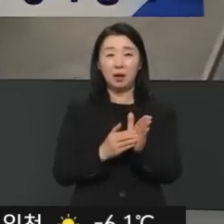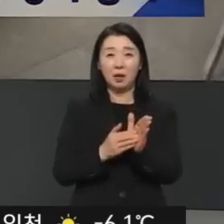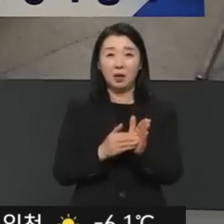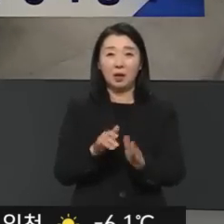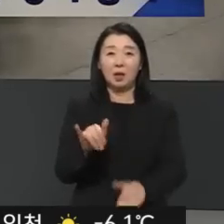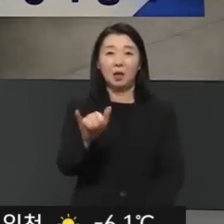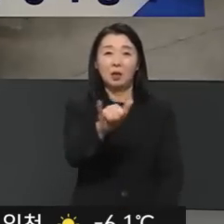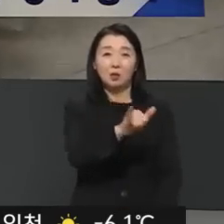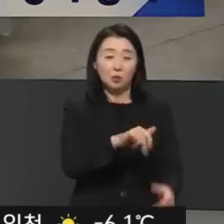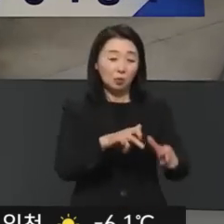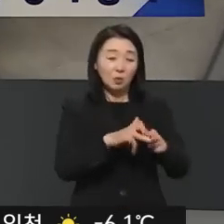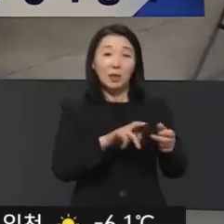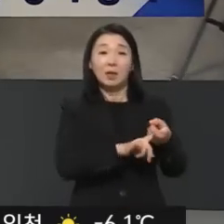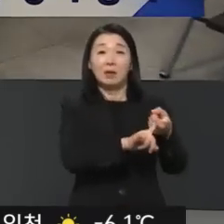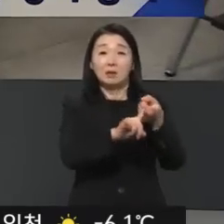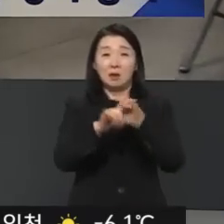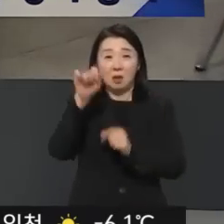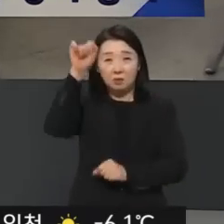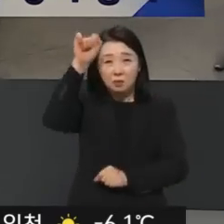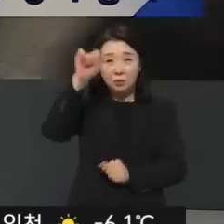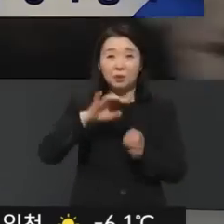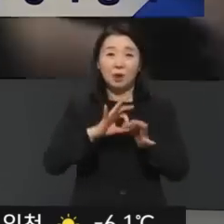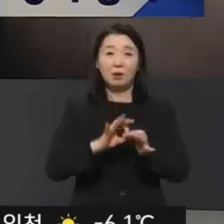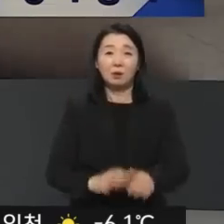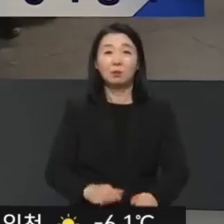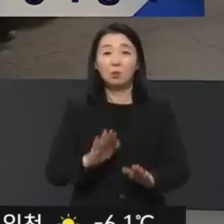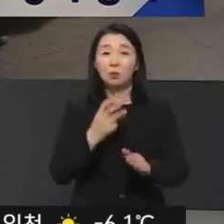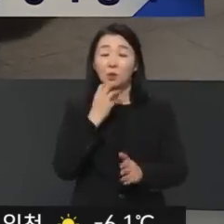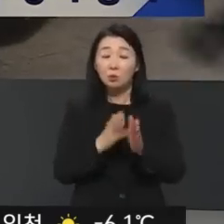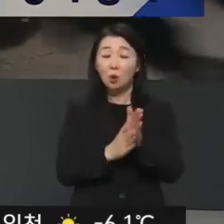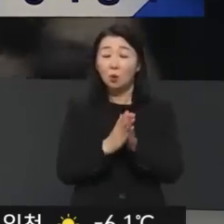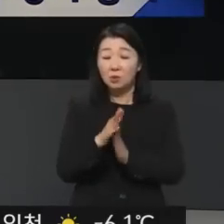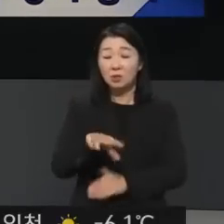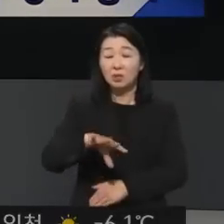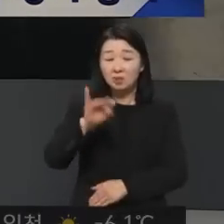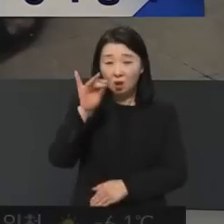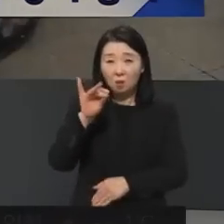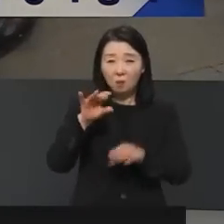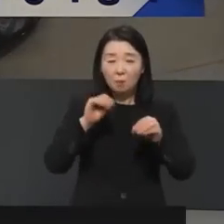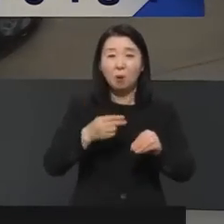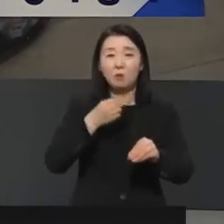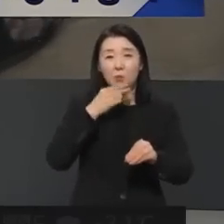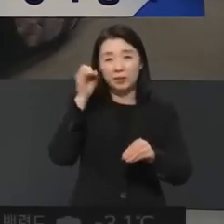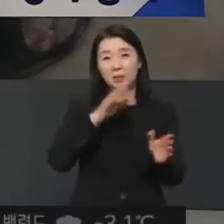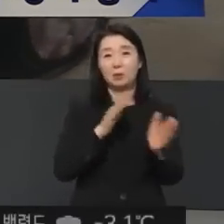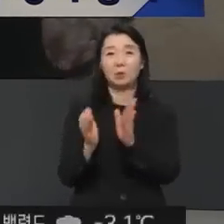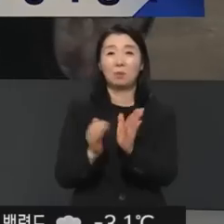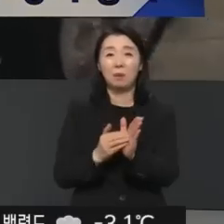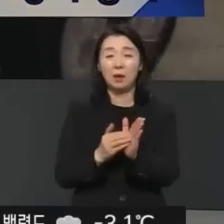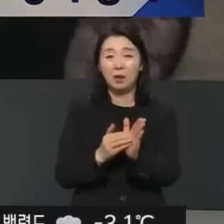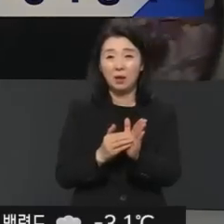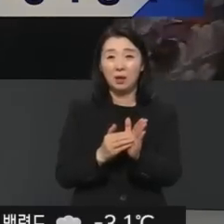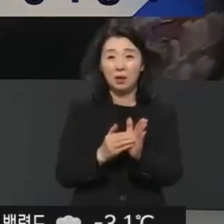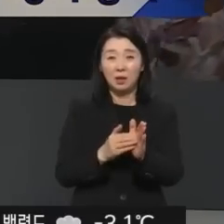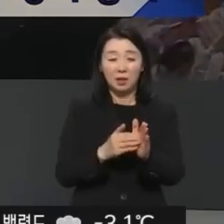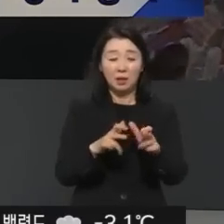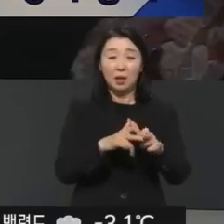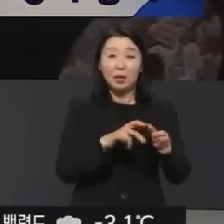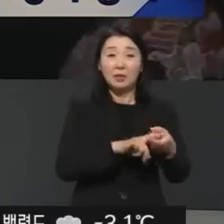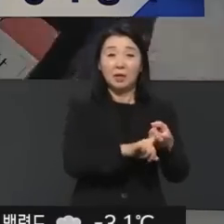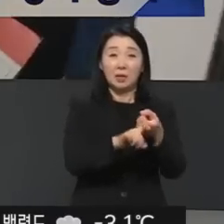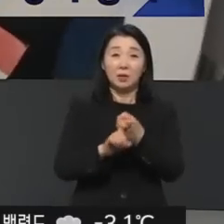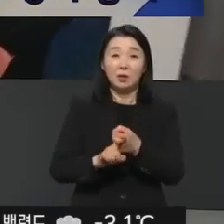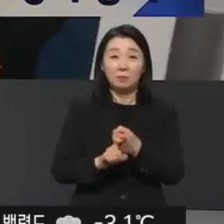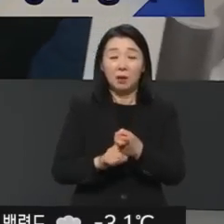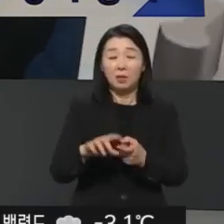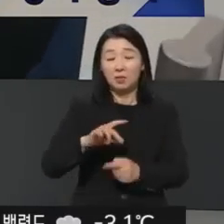소식을 계속 전해드리고 있습니다. 오늘 오전 서울시의 첫 무정차 통과가 감행됐습니다. 전장현 오늘도 4호선